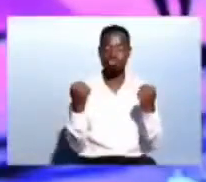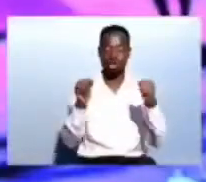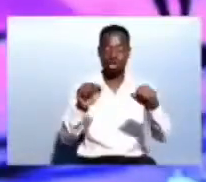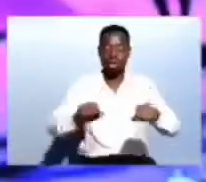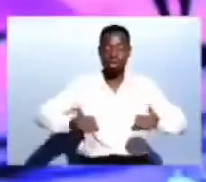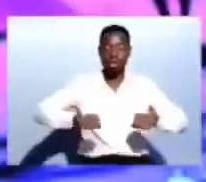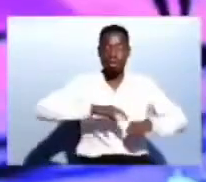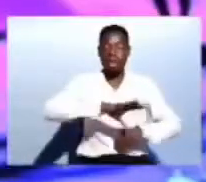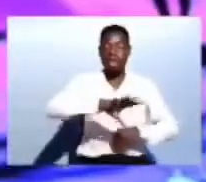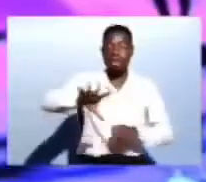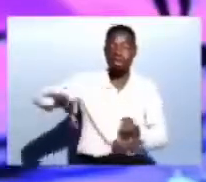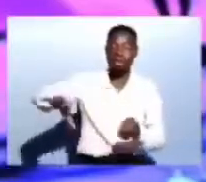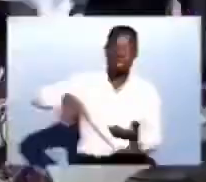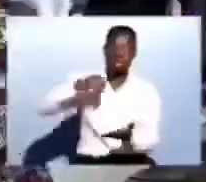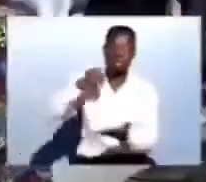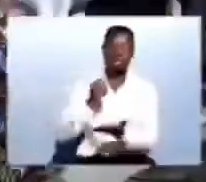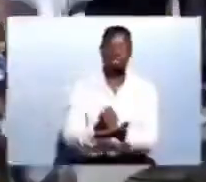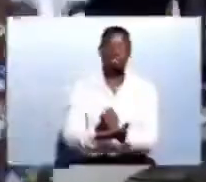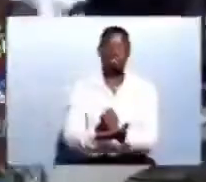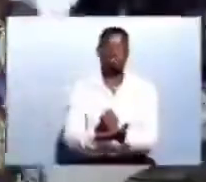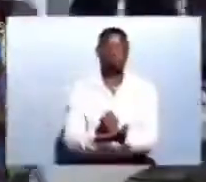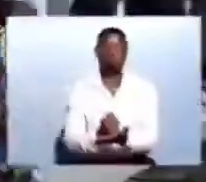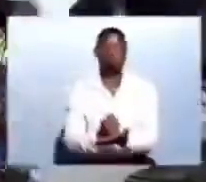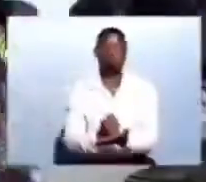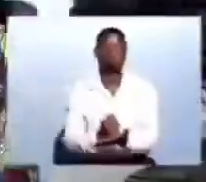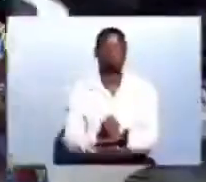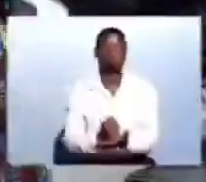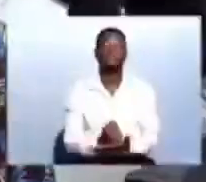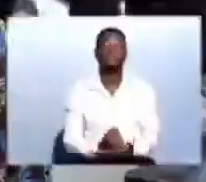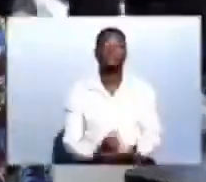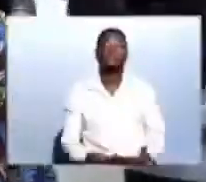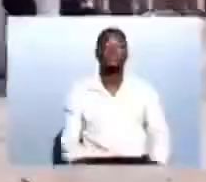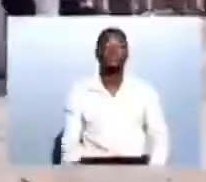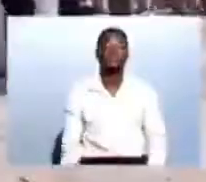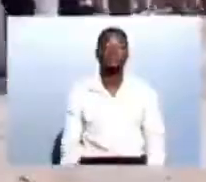mamlaka yote. Amina. Makala.